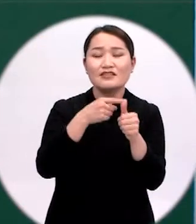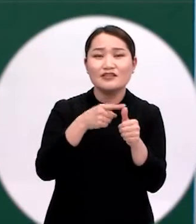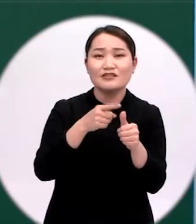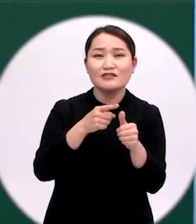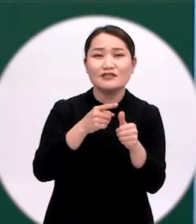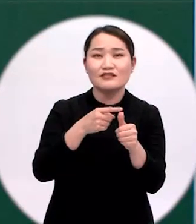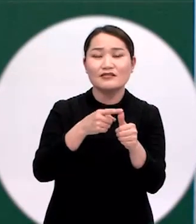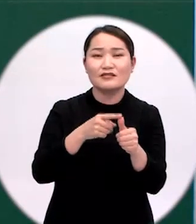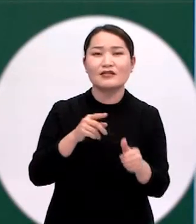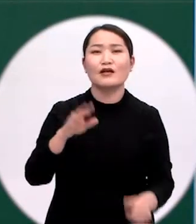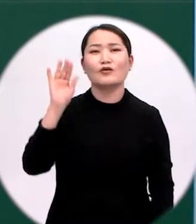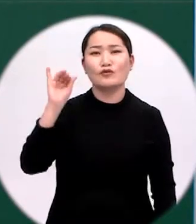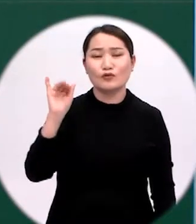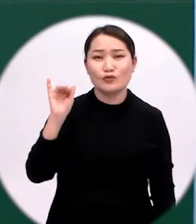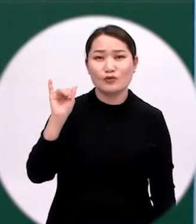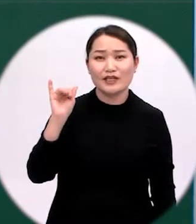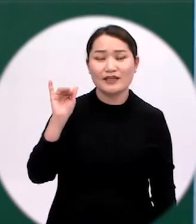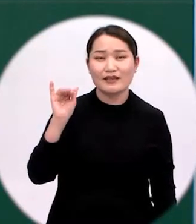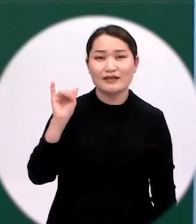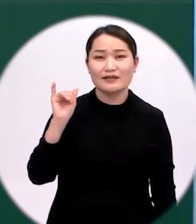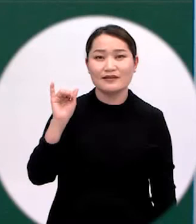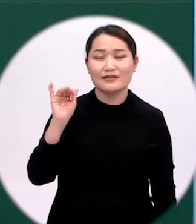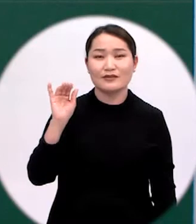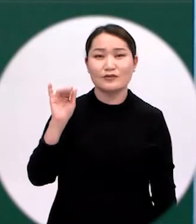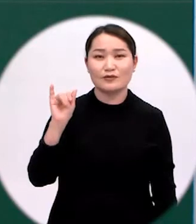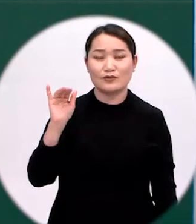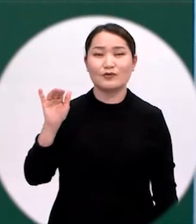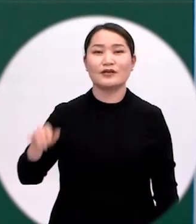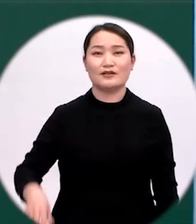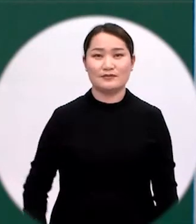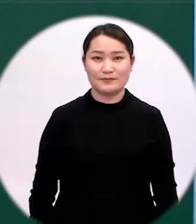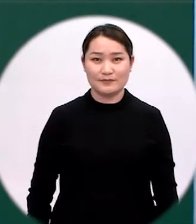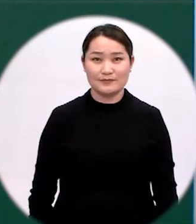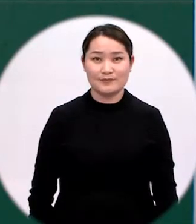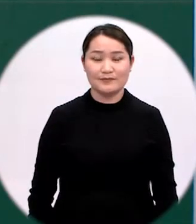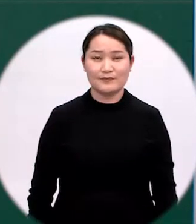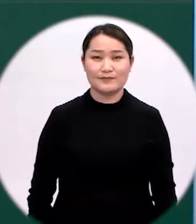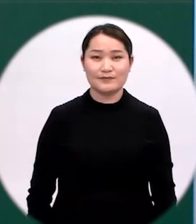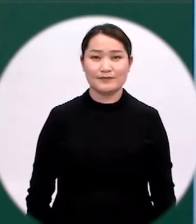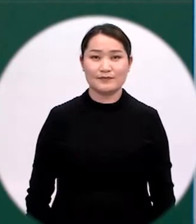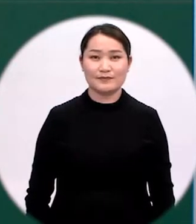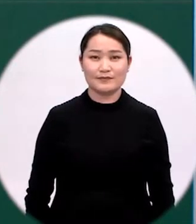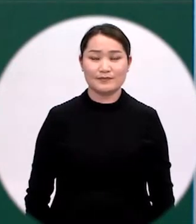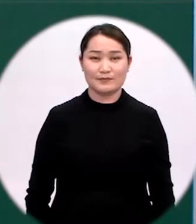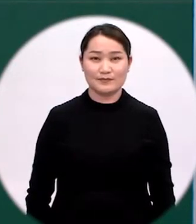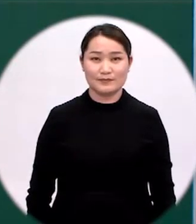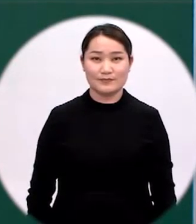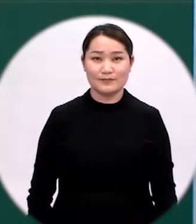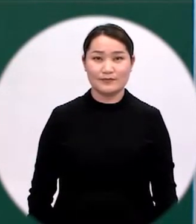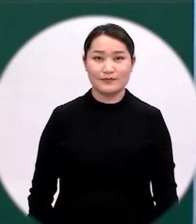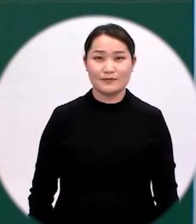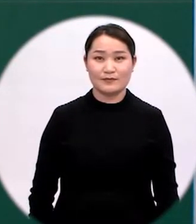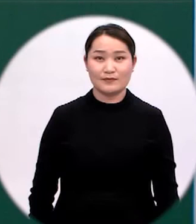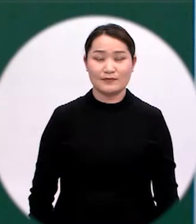өөрийн нэртэй. Нэр нь юу вэ? За, энэ томоогүй